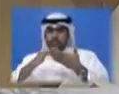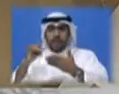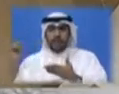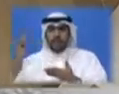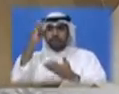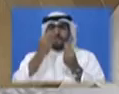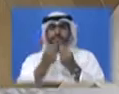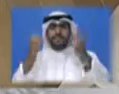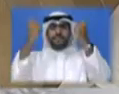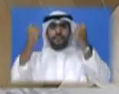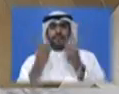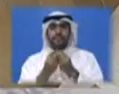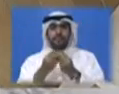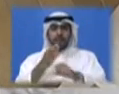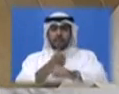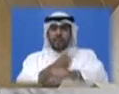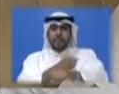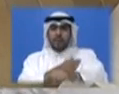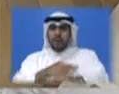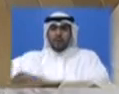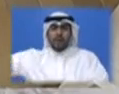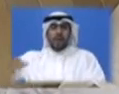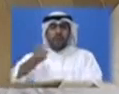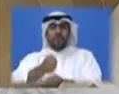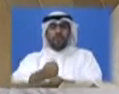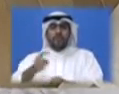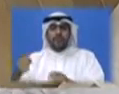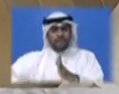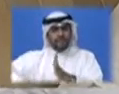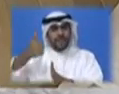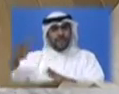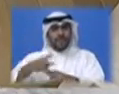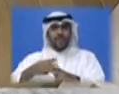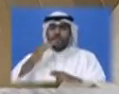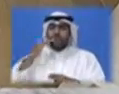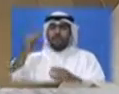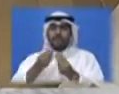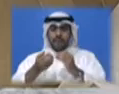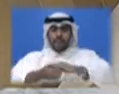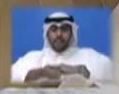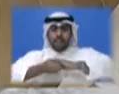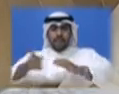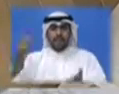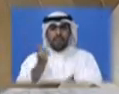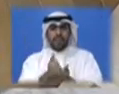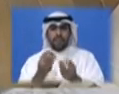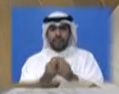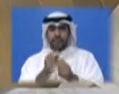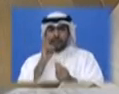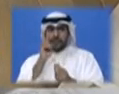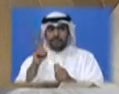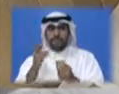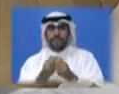وكذلك للجهود التي بذلها البطل عبد الله المزين واتحاده في إعداد